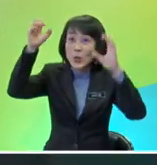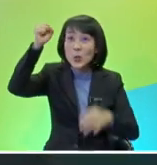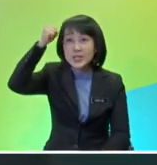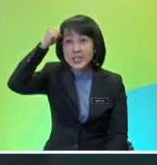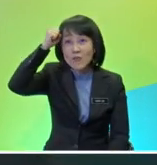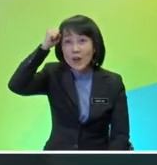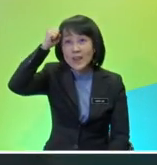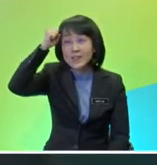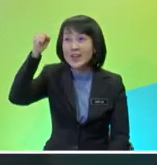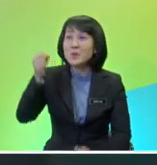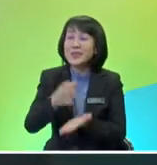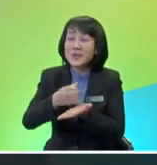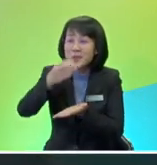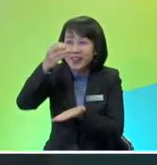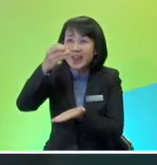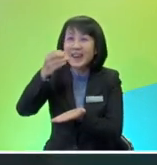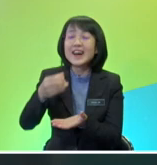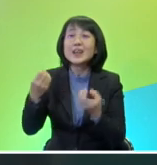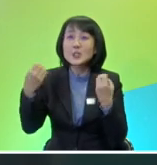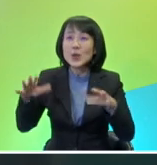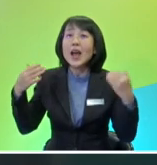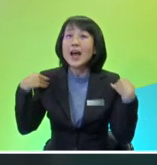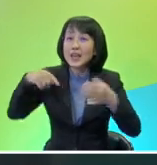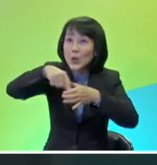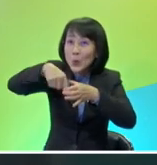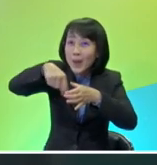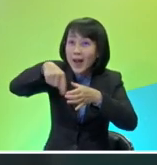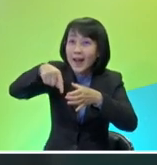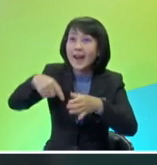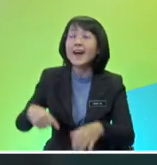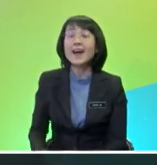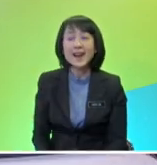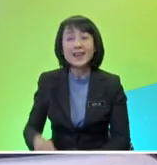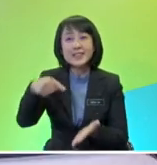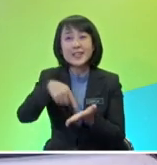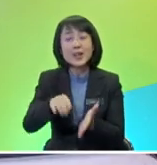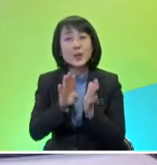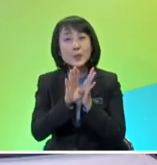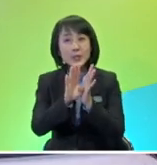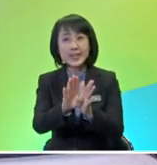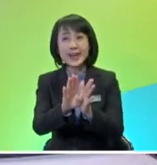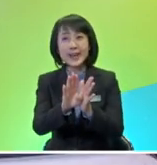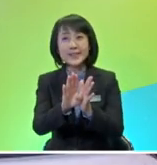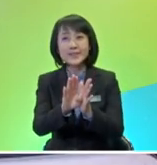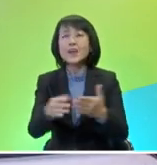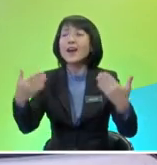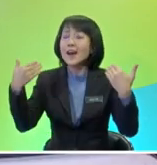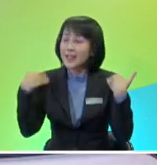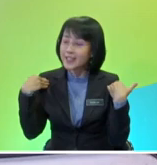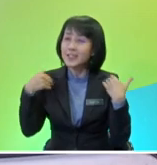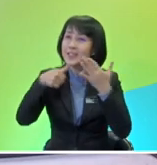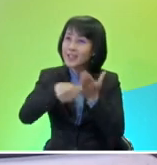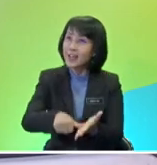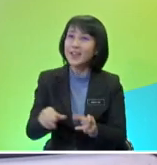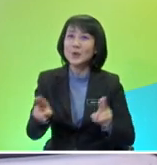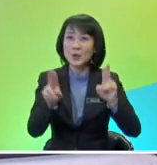Saya ingat ada orang sabotaj botol saya. Jadi di sini membuktikan bahawa wujudnya tekanan udara